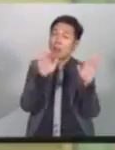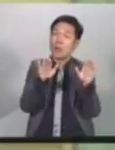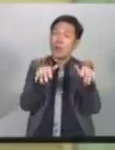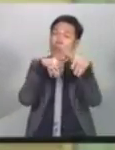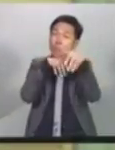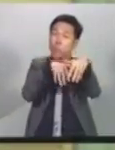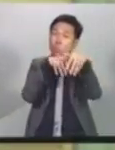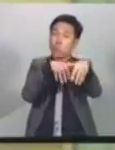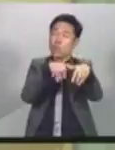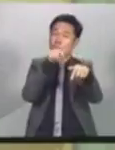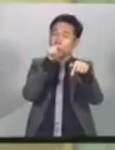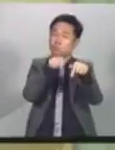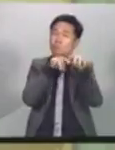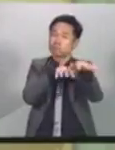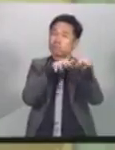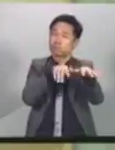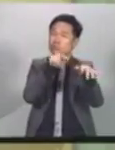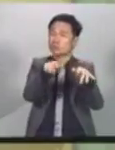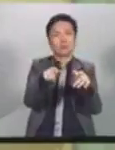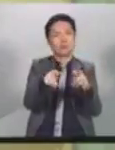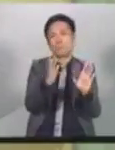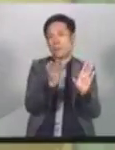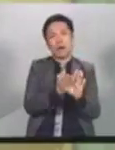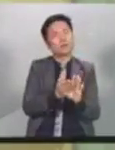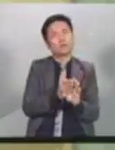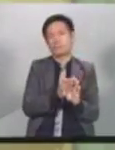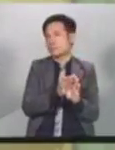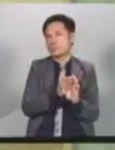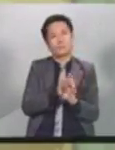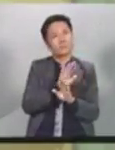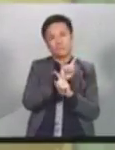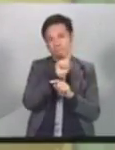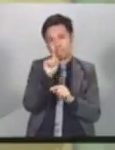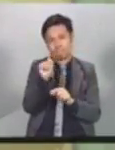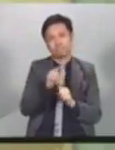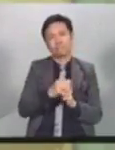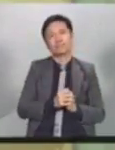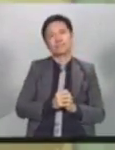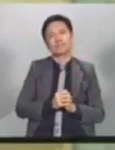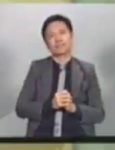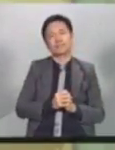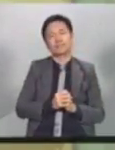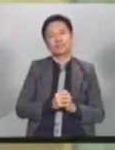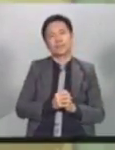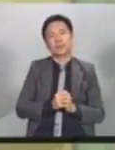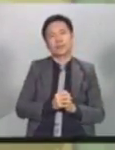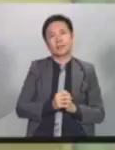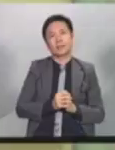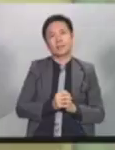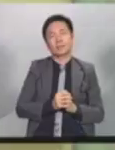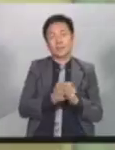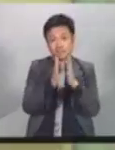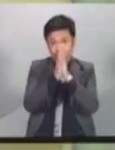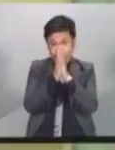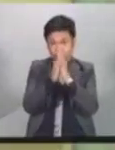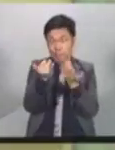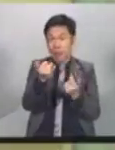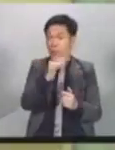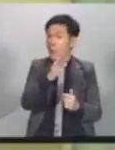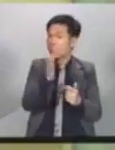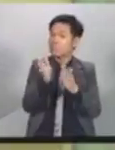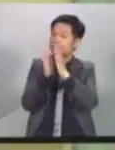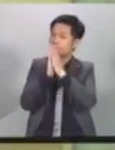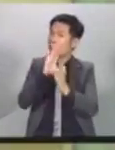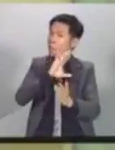berpusu-pusu di bank ataupun di ATM. Dan kita juga akan minta kepada pihak polis dan juga